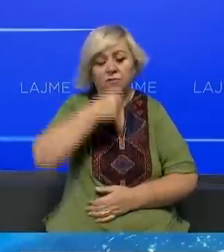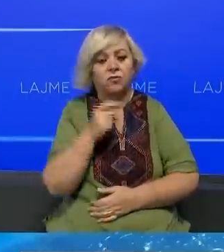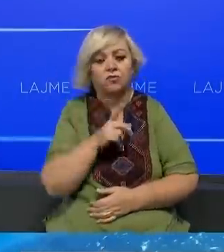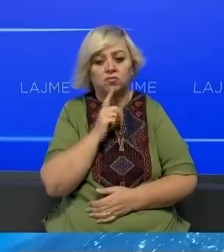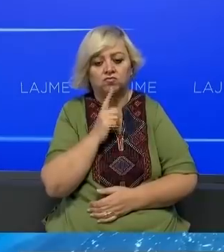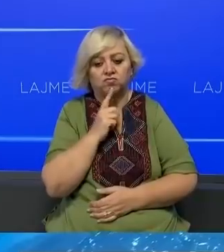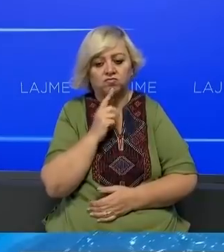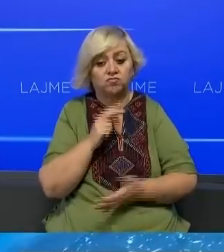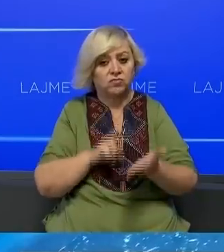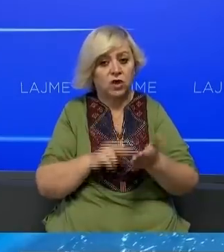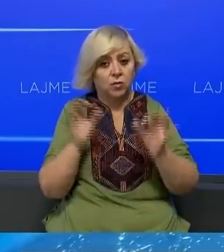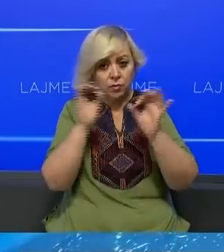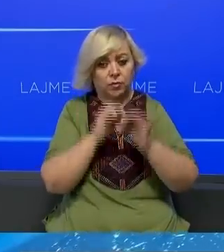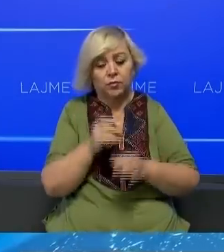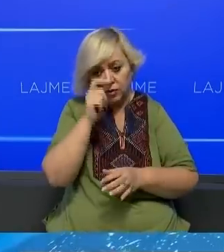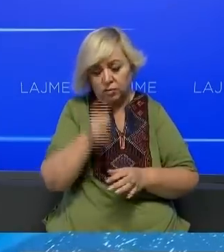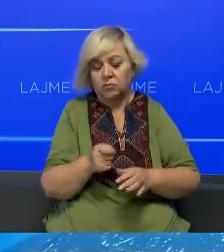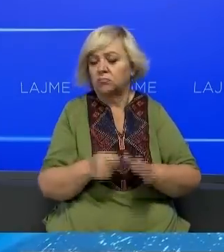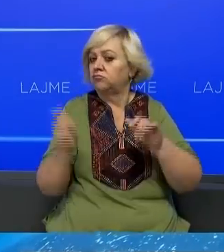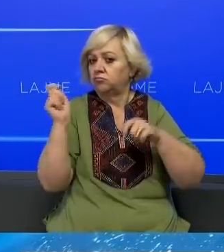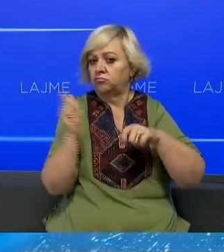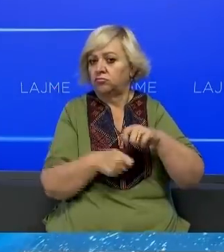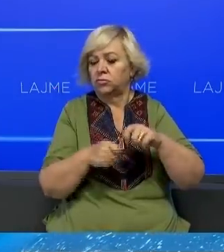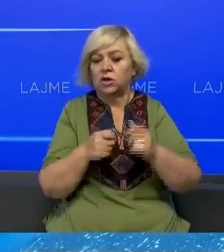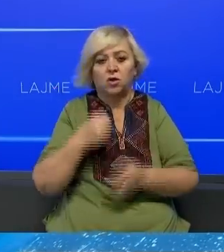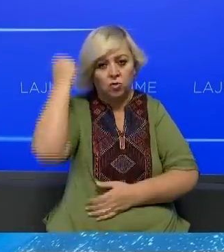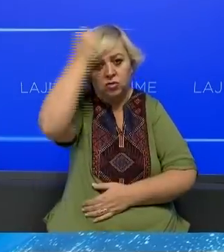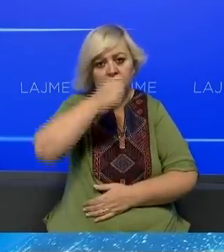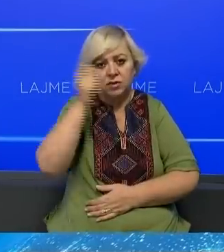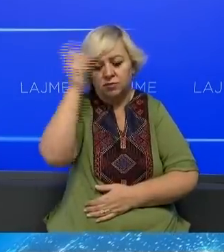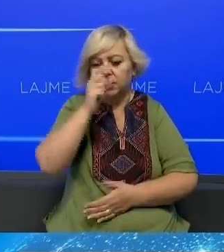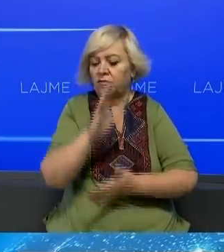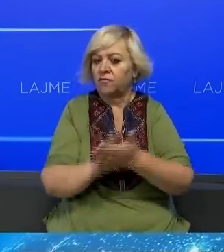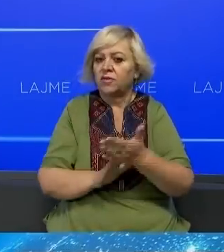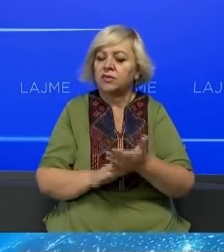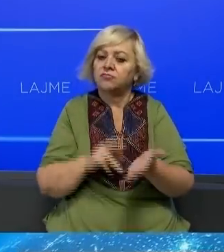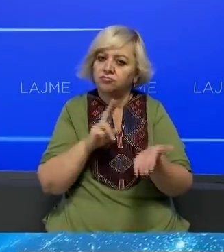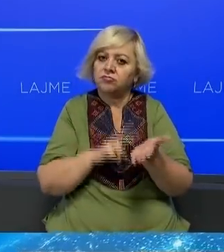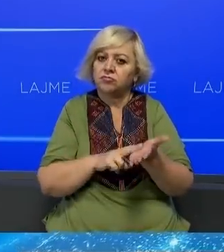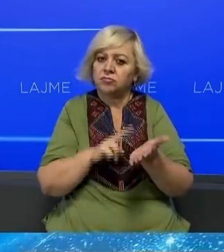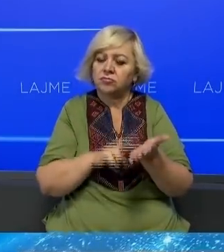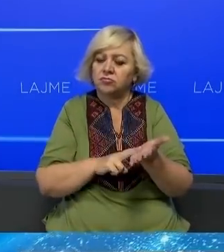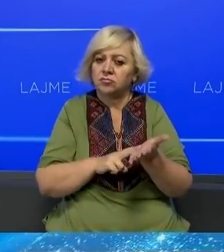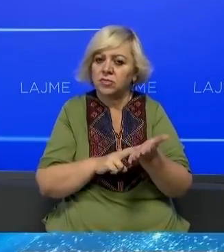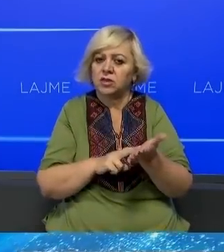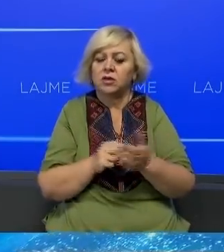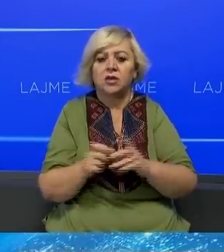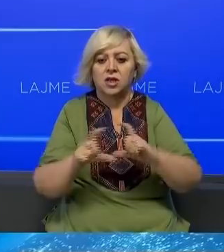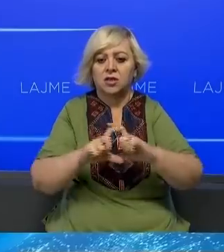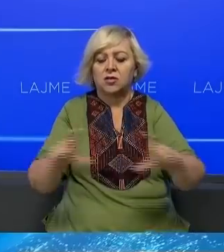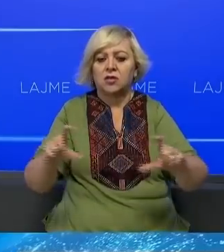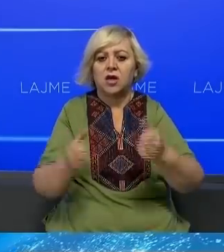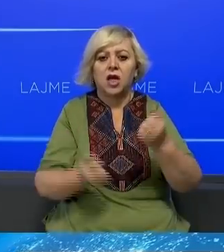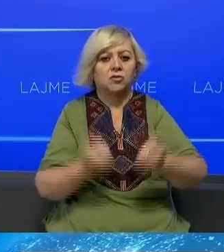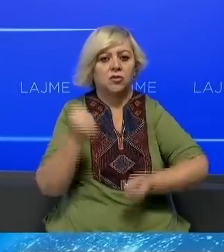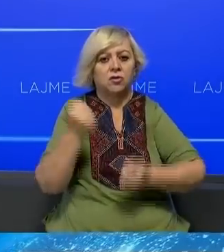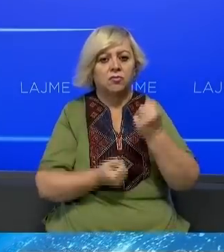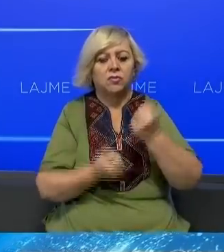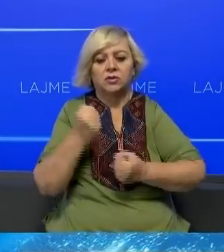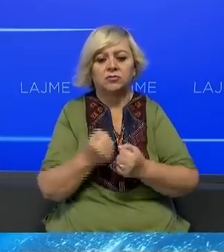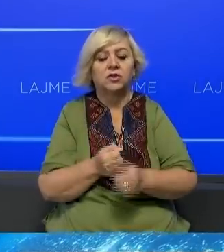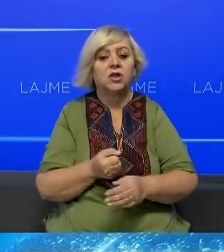për të gjithë ata që nuk e respektojnë marrëveshjen. Ndërkohë Kosova dhe Serbia kanë filluar vendosjen e letrave ngjitëse në targat e automjeteve që